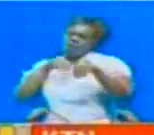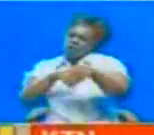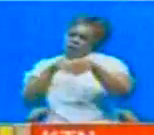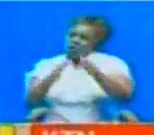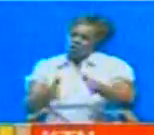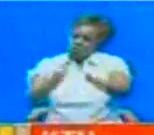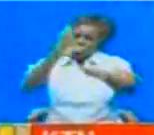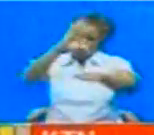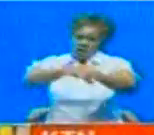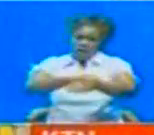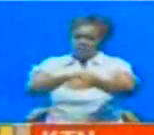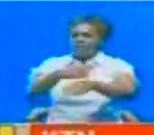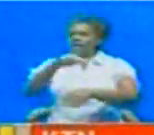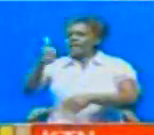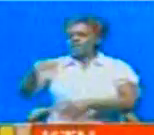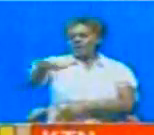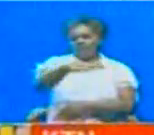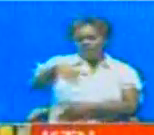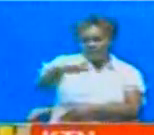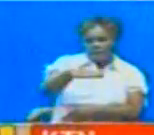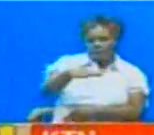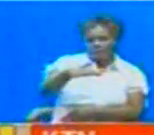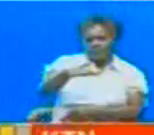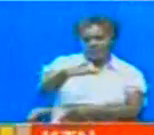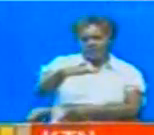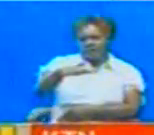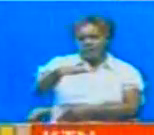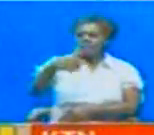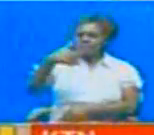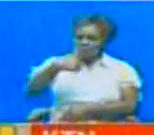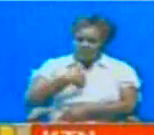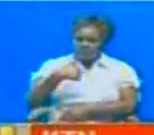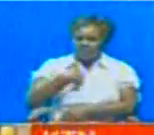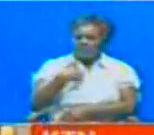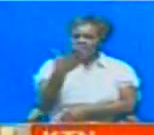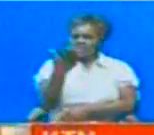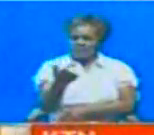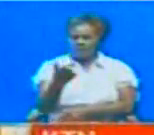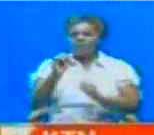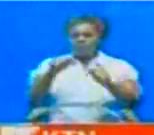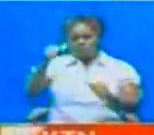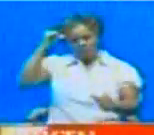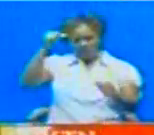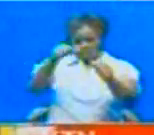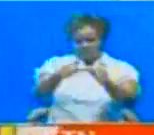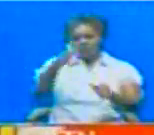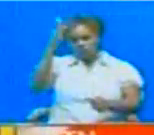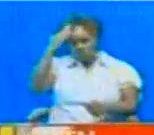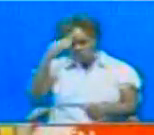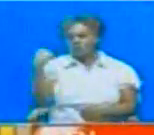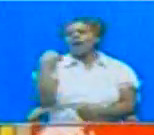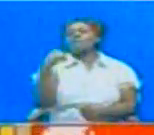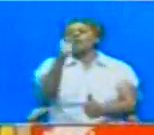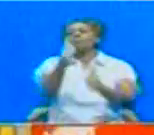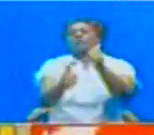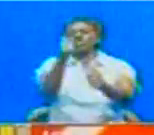patapata mpaka tukapata kwa njia ya Kapsora Rur. Kama mimi ningekuwa hapa Santa, ningakumbuka hiyo patapata mpaka tunachua hiyo namba